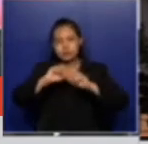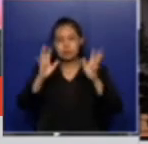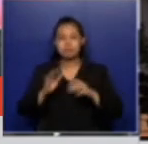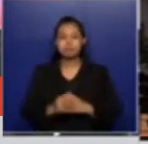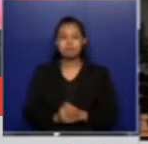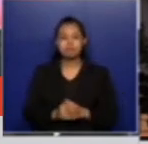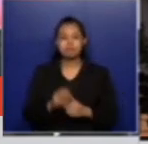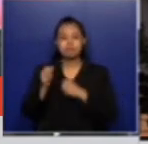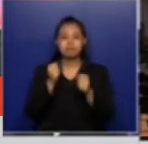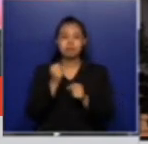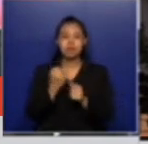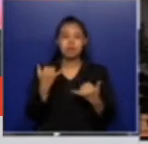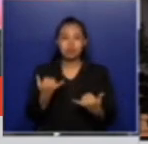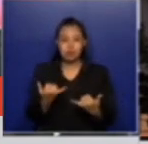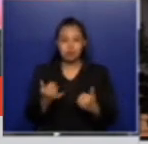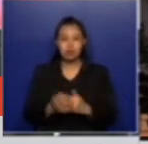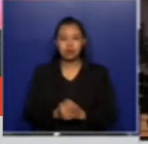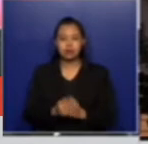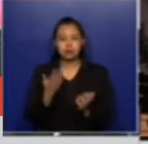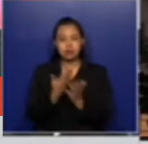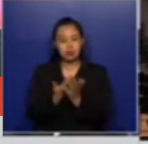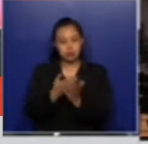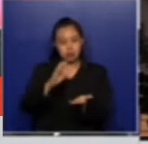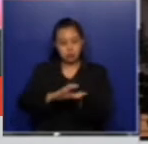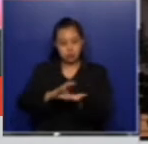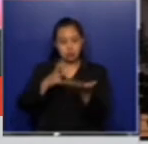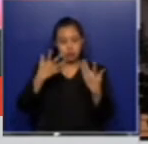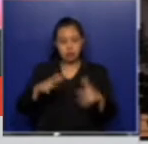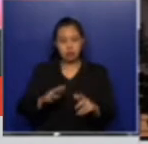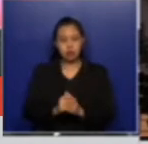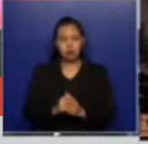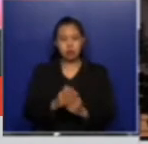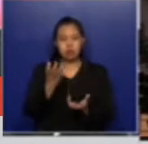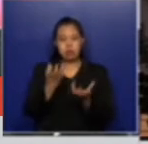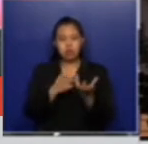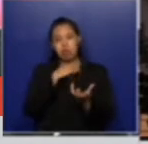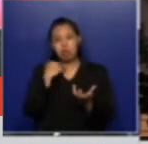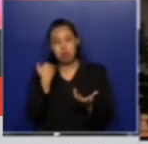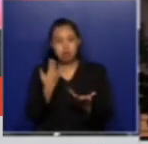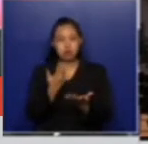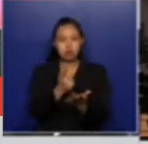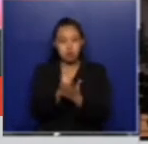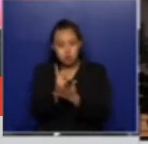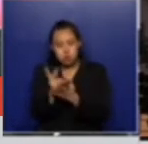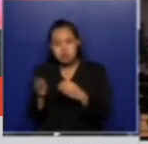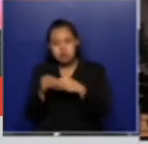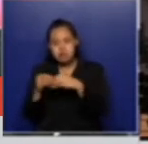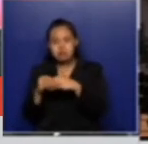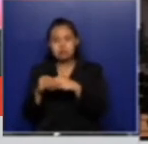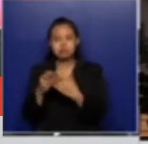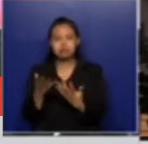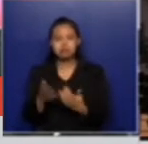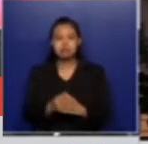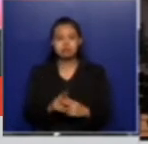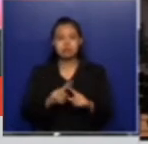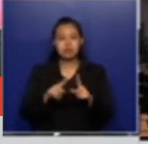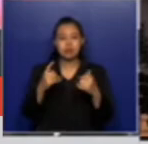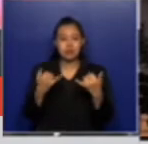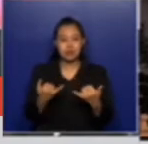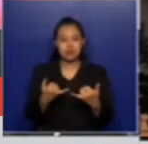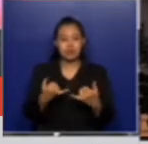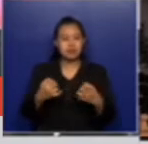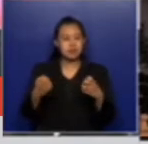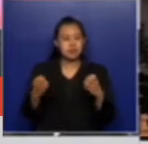ปีนี้ก็สร้างทำงบประมาณมาก็งบขาดดุลอีกก็เตรียมกู้อีกแต่ว่าปีนี้เข้าโซนอันตร